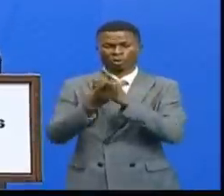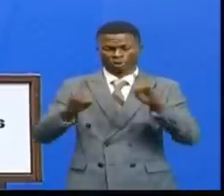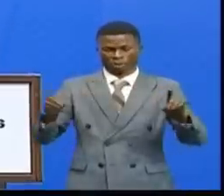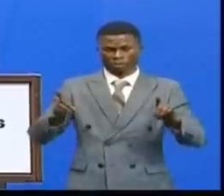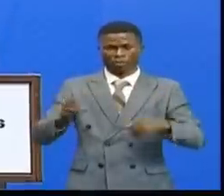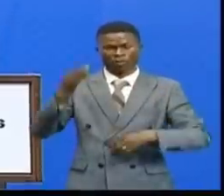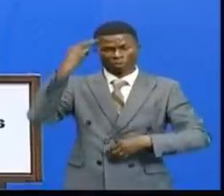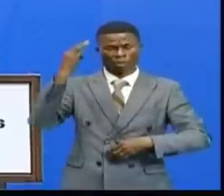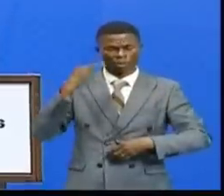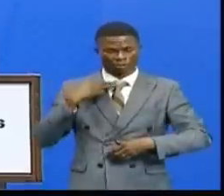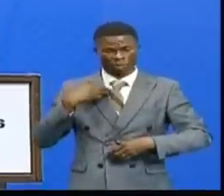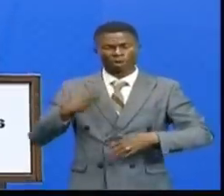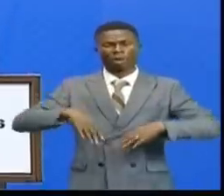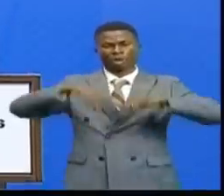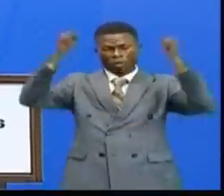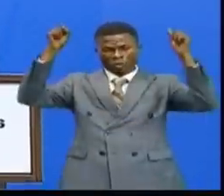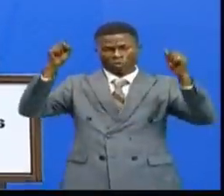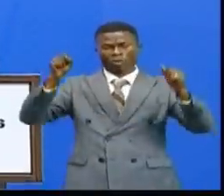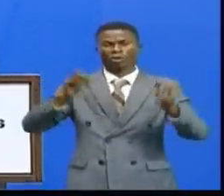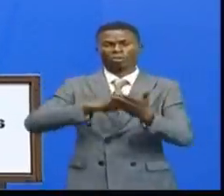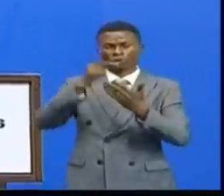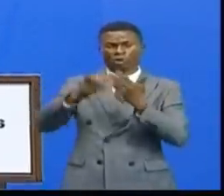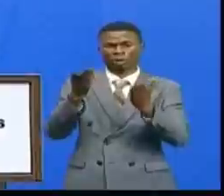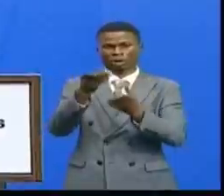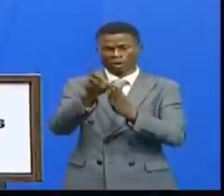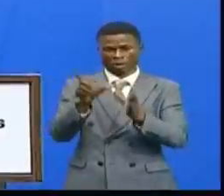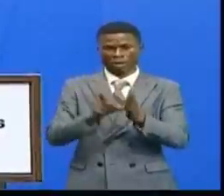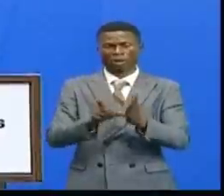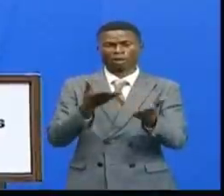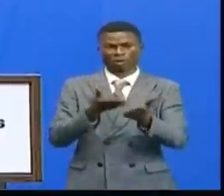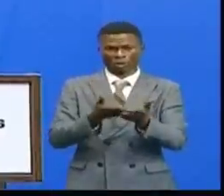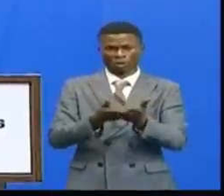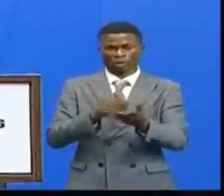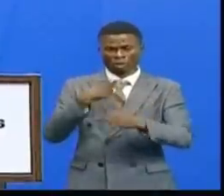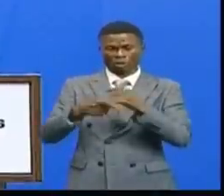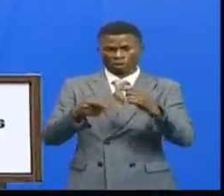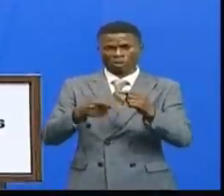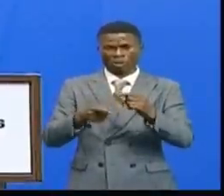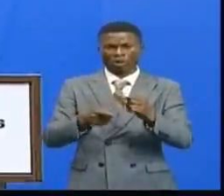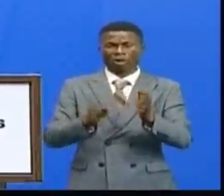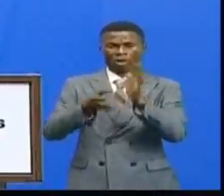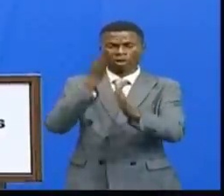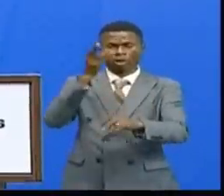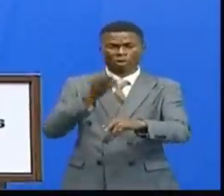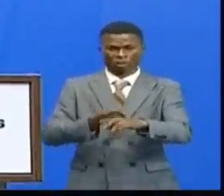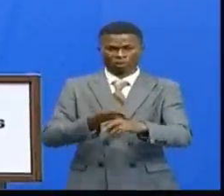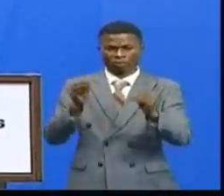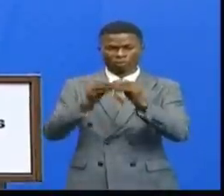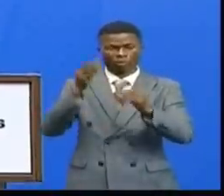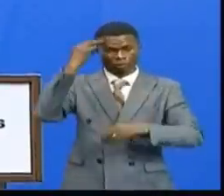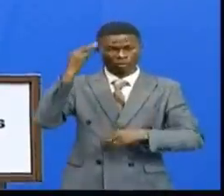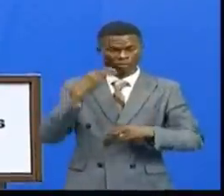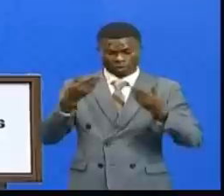délibération, le Conseil des ministres a adopté ce projet de décret. Commencé à 13h,